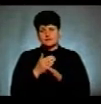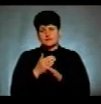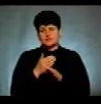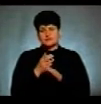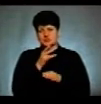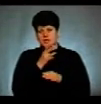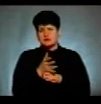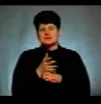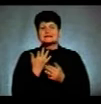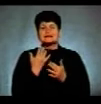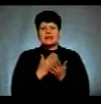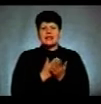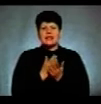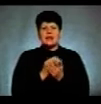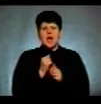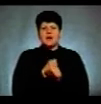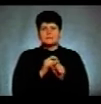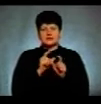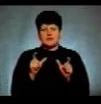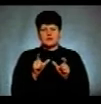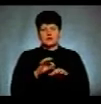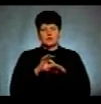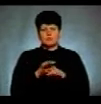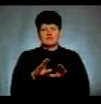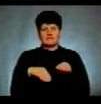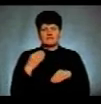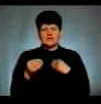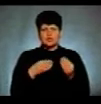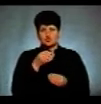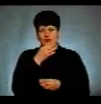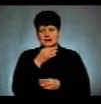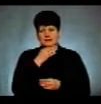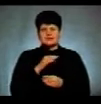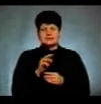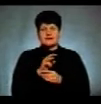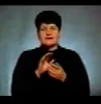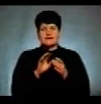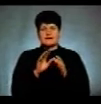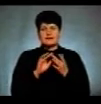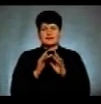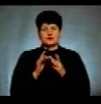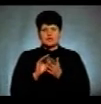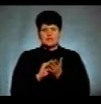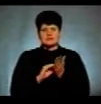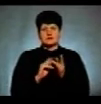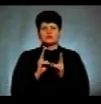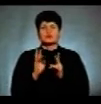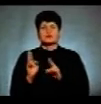скільки аптеків обслуговує, вже здійснює видачу ліків за електронним рецептом, а хто ще на яких